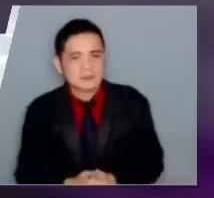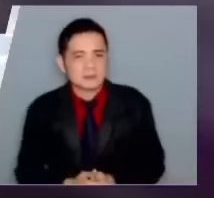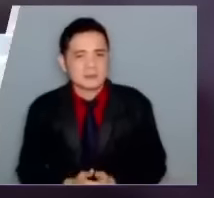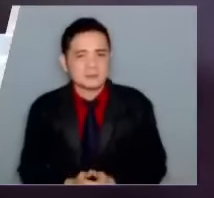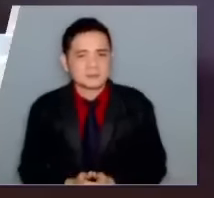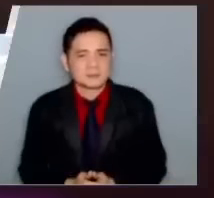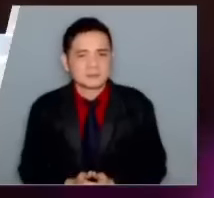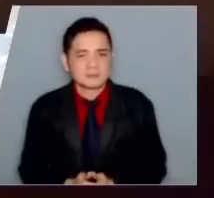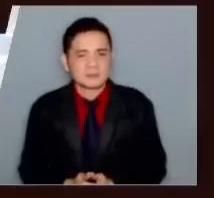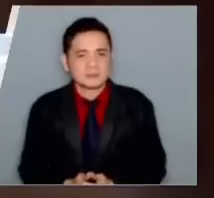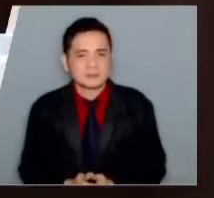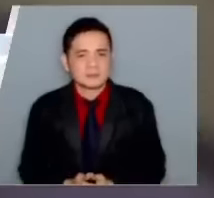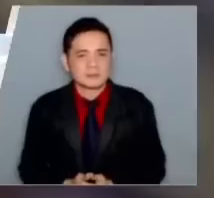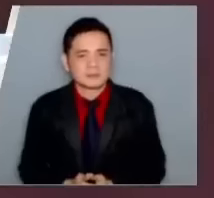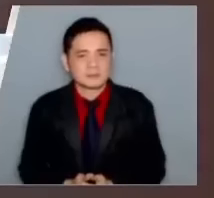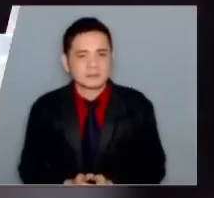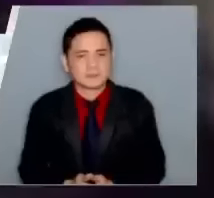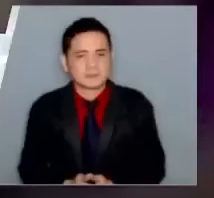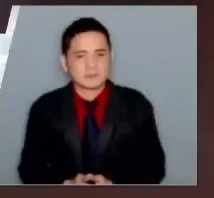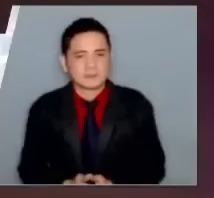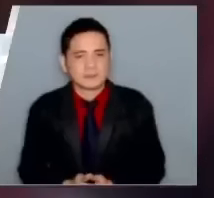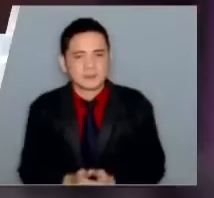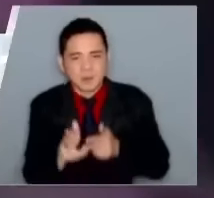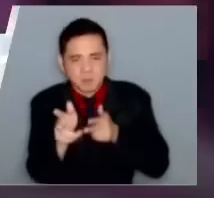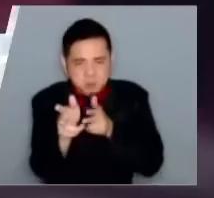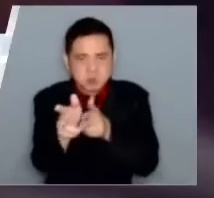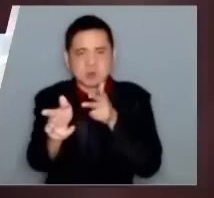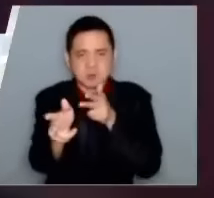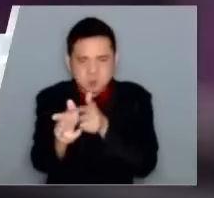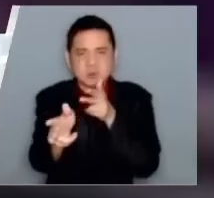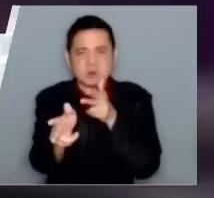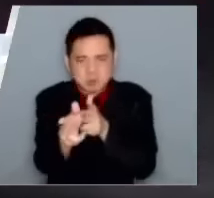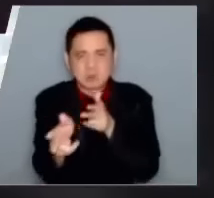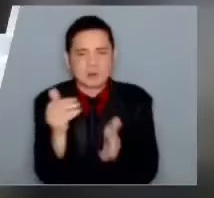Hinayaan niya itong umabante ulit at umisa pa.